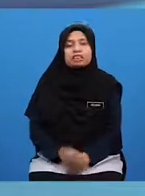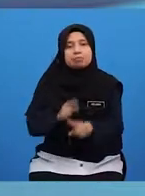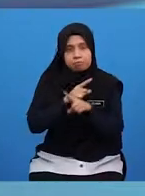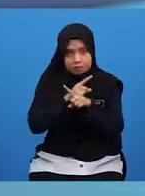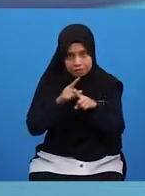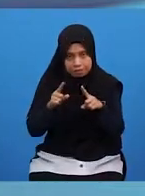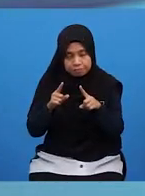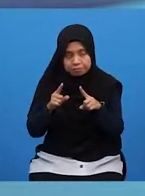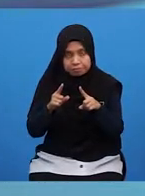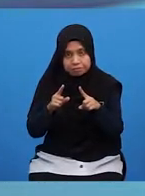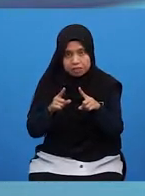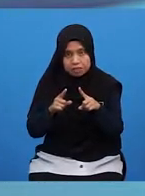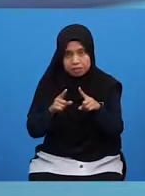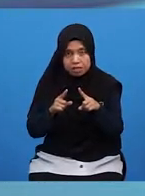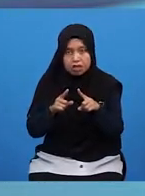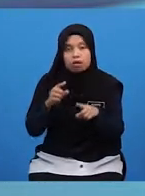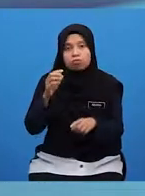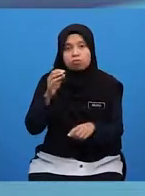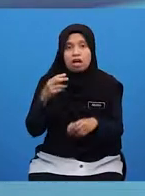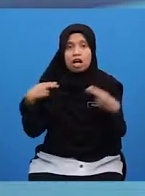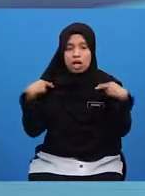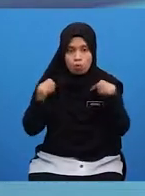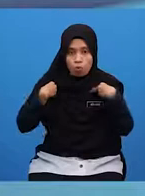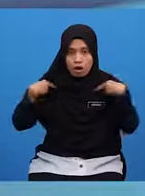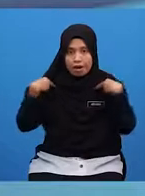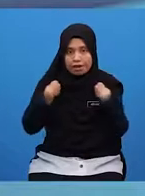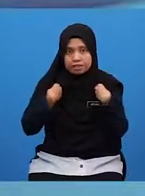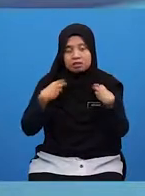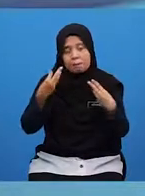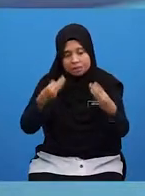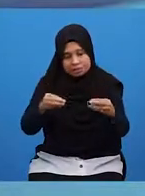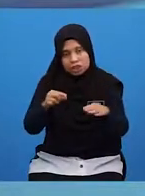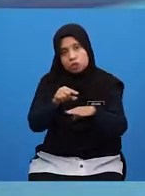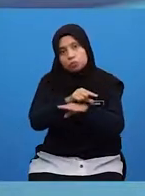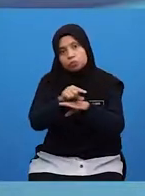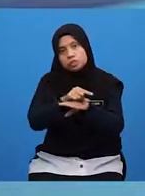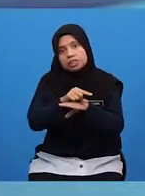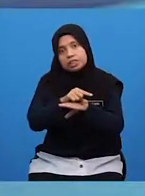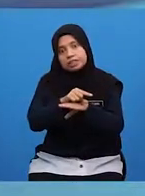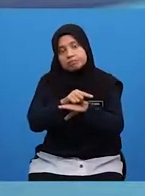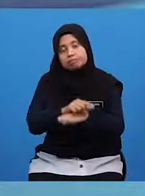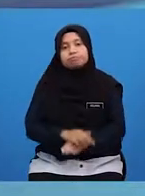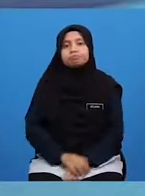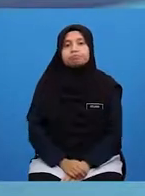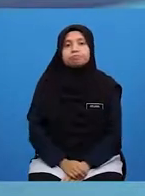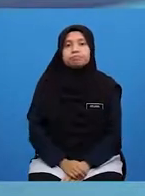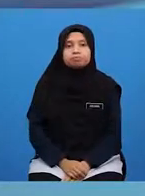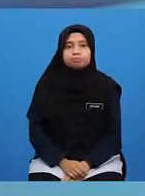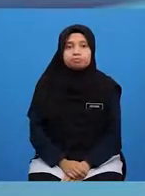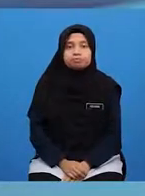Namun begitu, motif fauna seperti rama-rama masih digunakan dalam produk batik Malaysia.